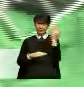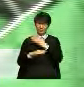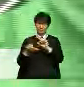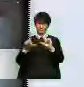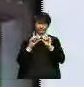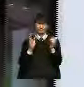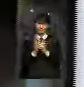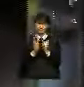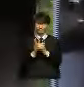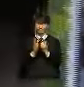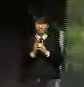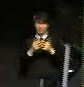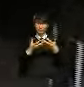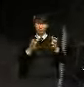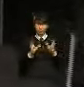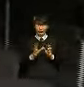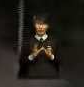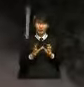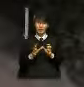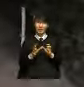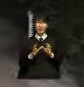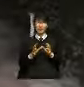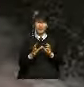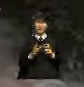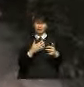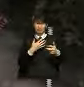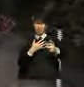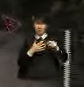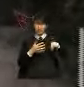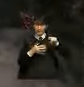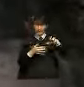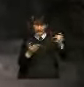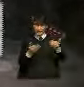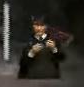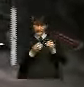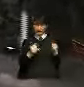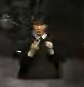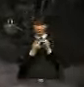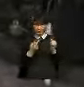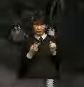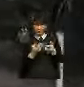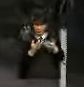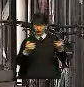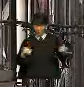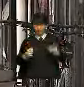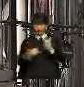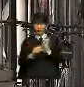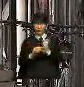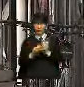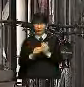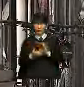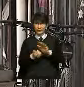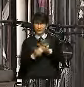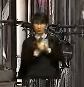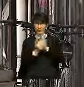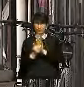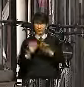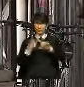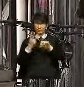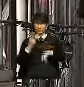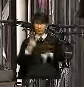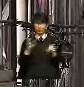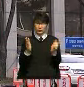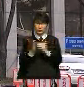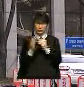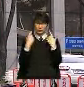나왔습니다 해당 부대 px 종사원 2명도 현재 차가 경리 중이고 예방적 차원에서 3월 2까지 유지할